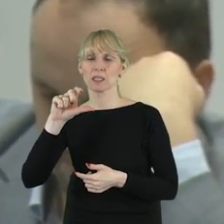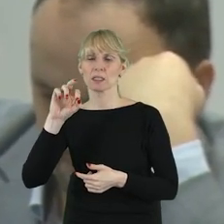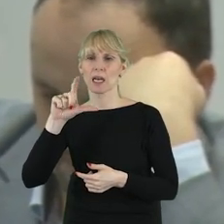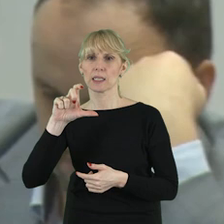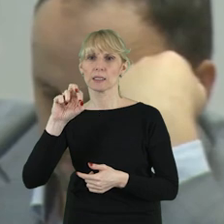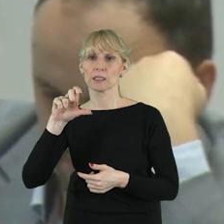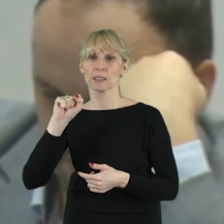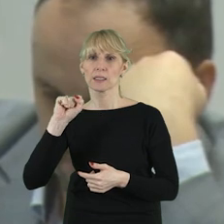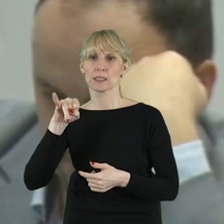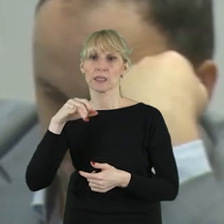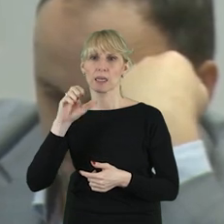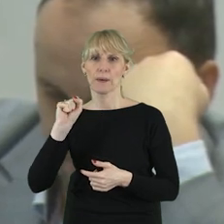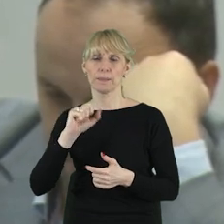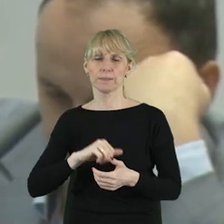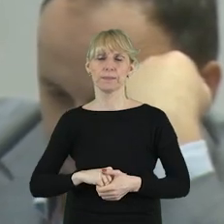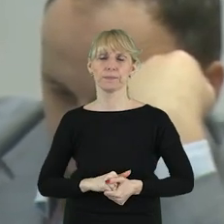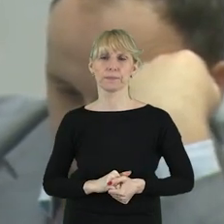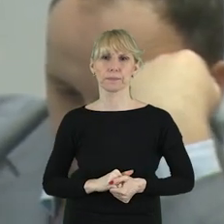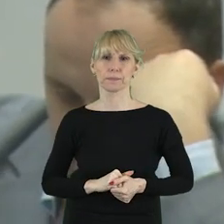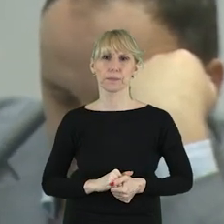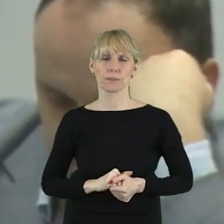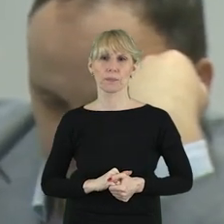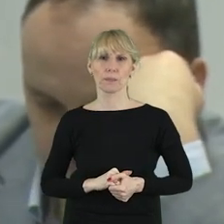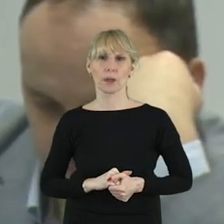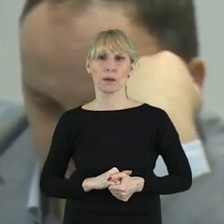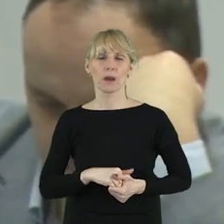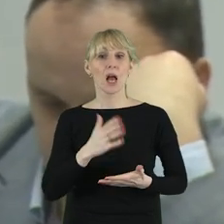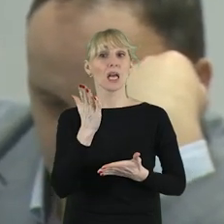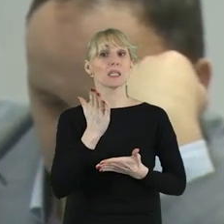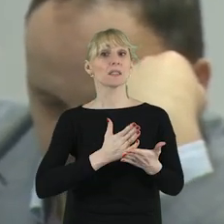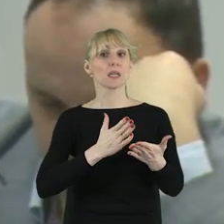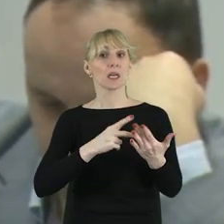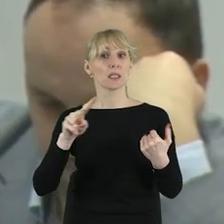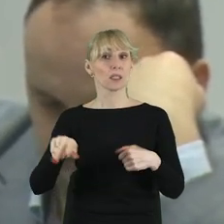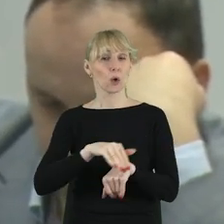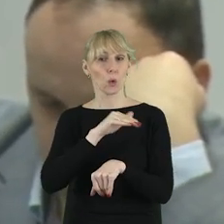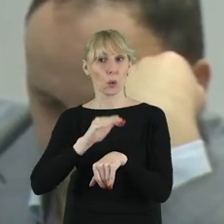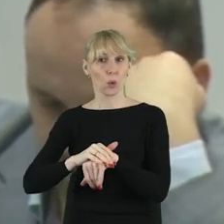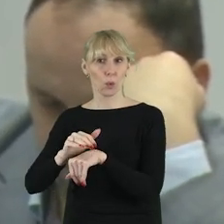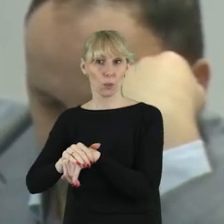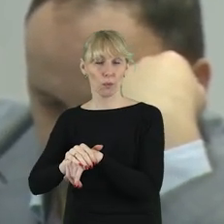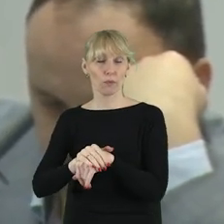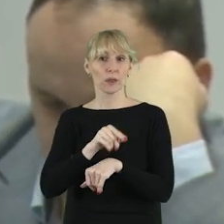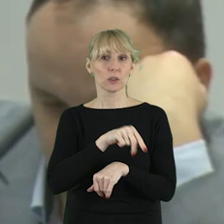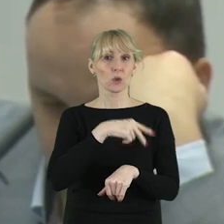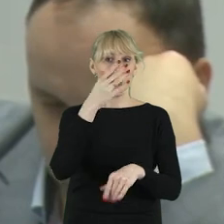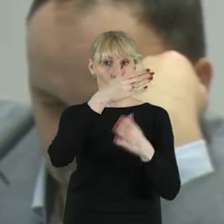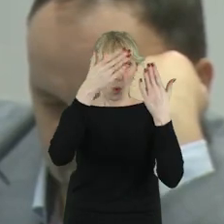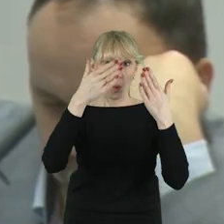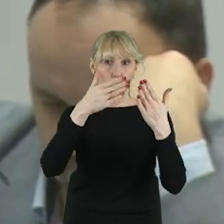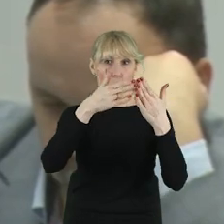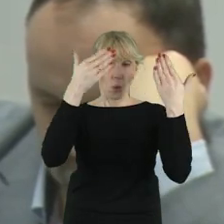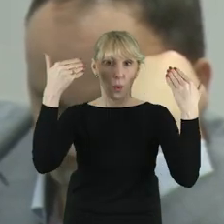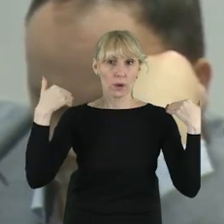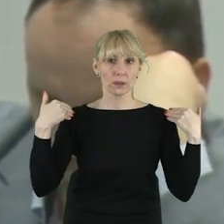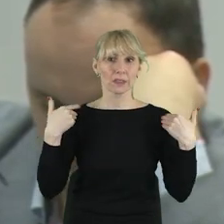zakres zawartych umów świadczy o tym, że po stronie szpitala, niejako na barkach szpitala, leży cały